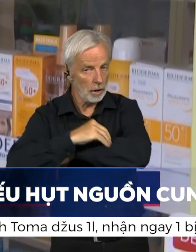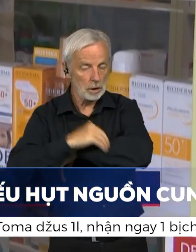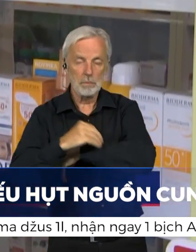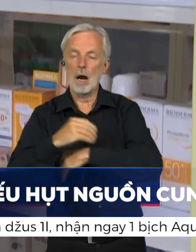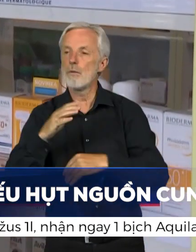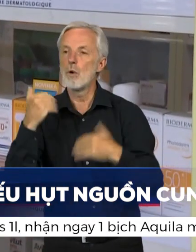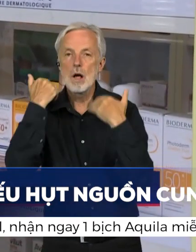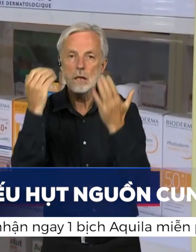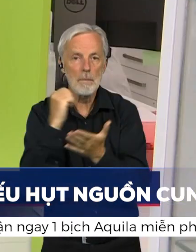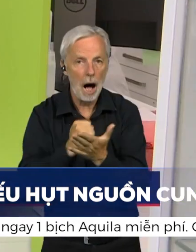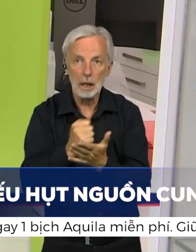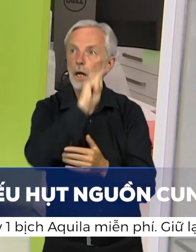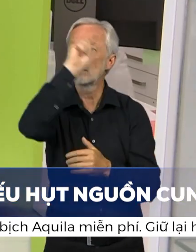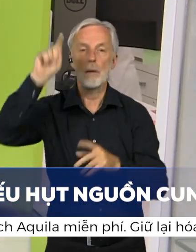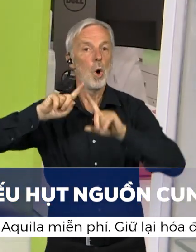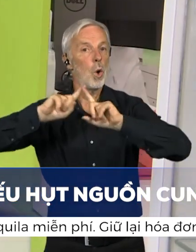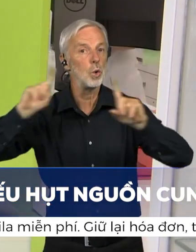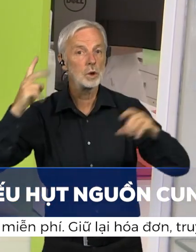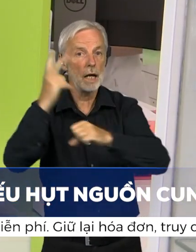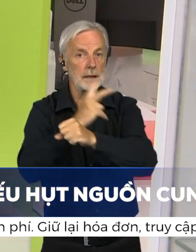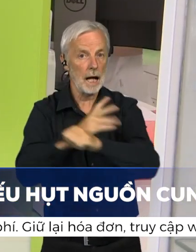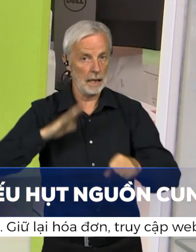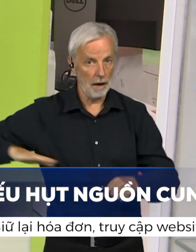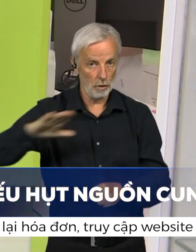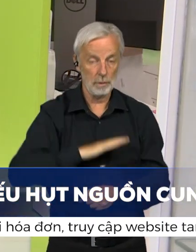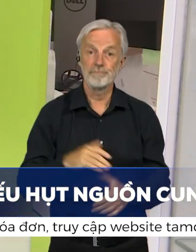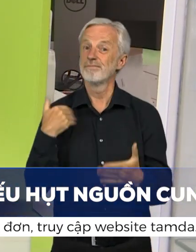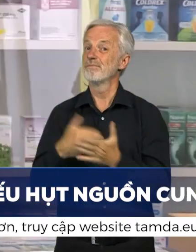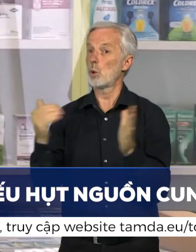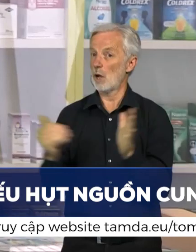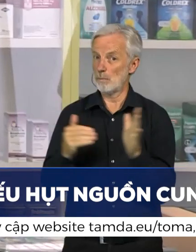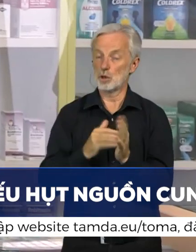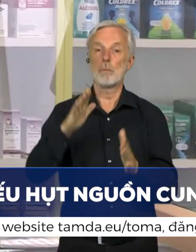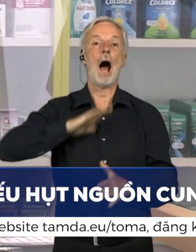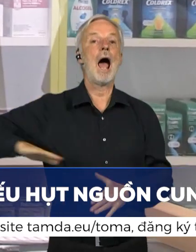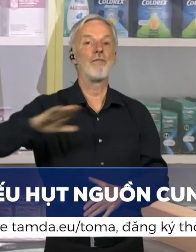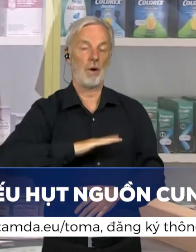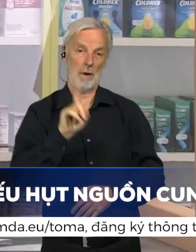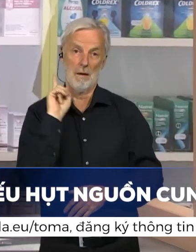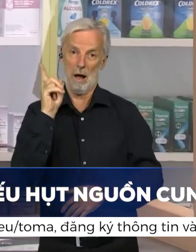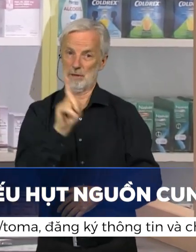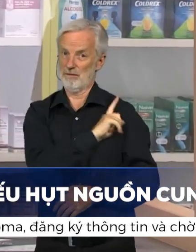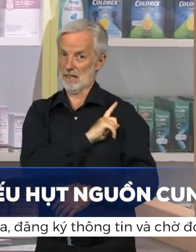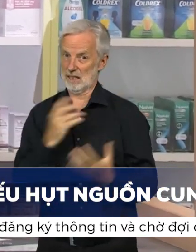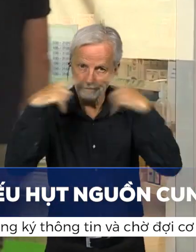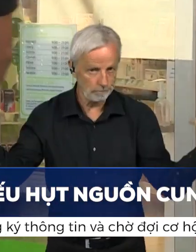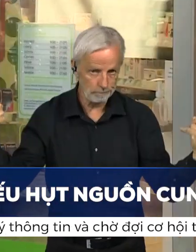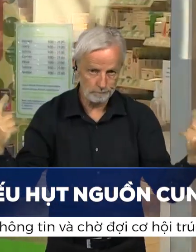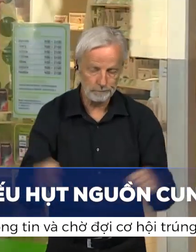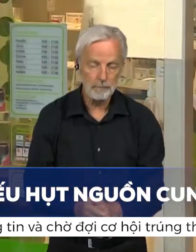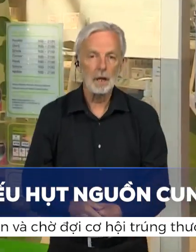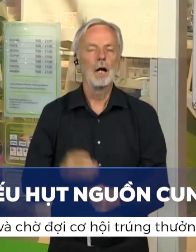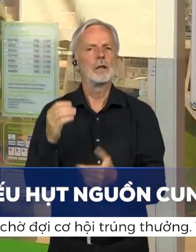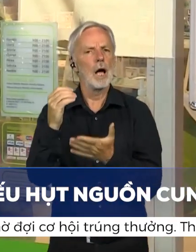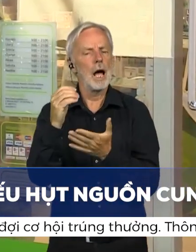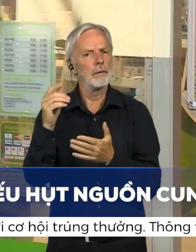dị ứng. Có nhiều nguyên nhân khiến các hãng dược phẩm Séc ngừng hoạt động như khó khăn trong quá trình sản xuất do gián đoạn nguồn cung nguyên liệu hay